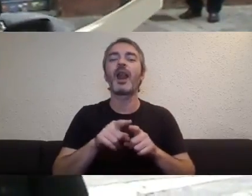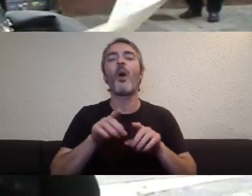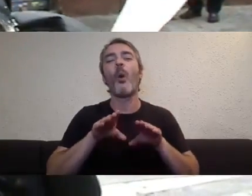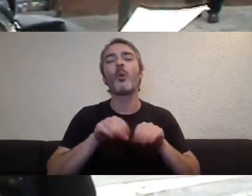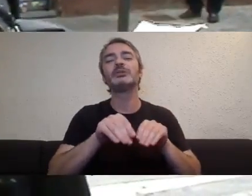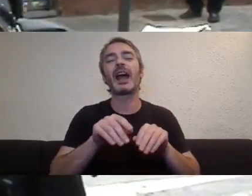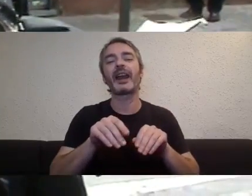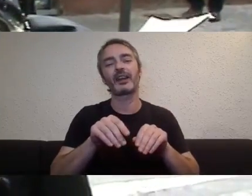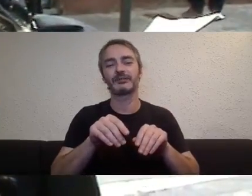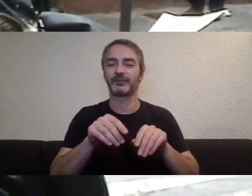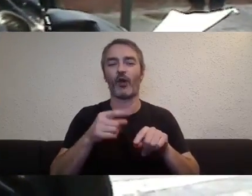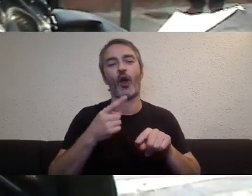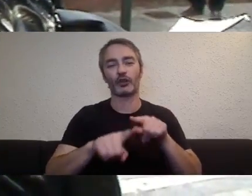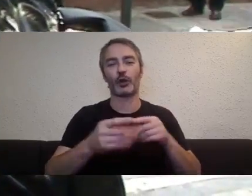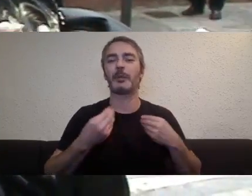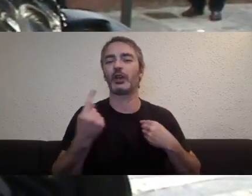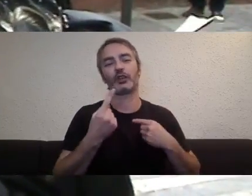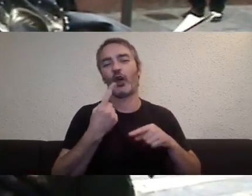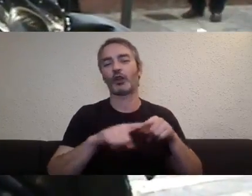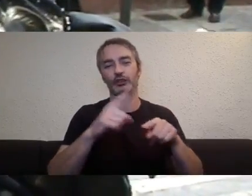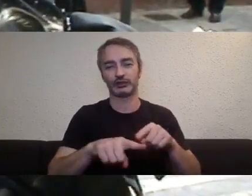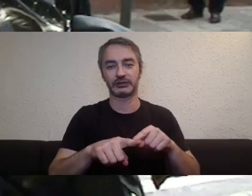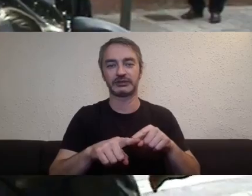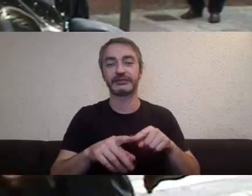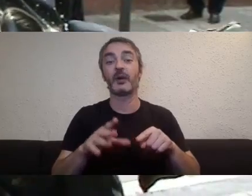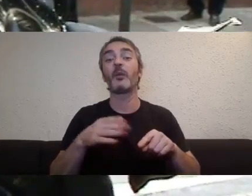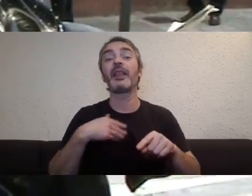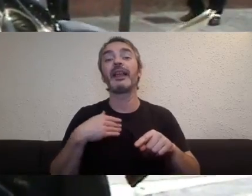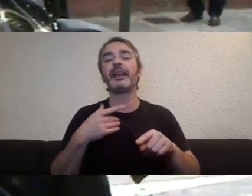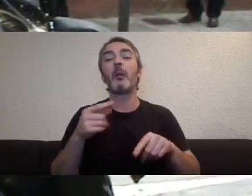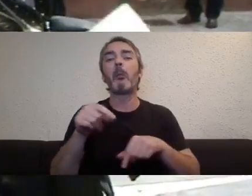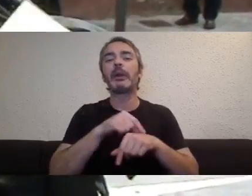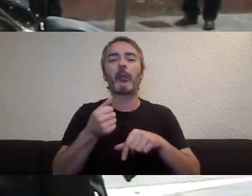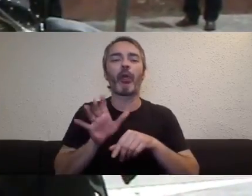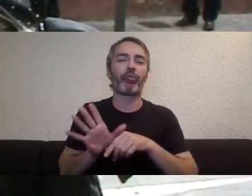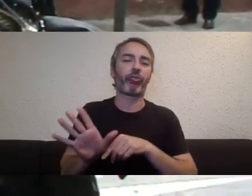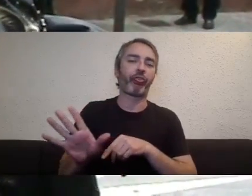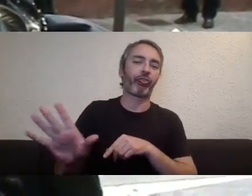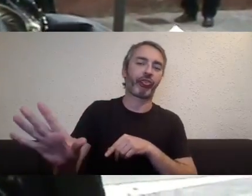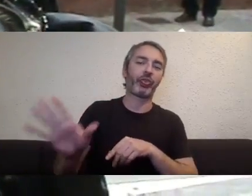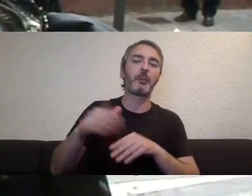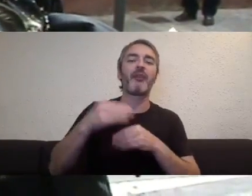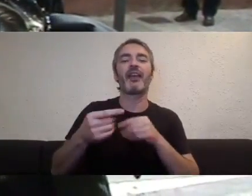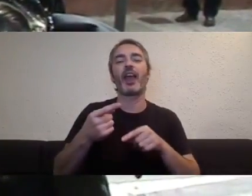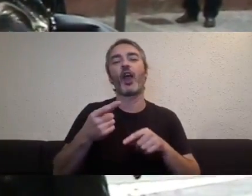no, bueno, que ja havien abandonat bastant el tema polític per fer altres